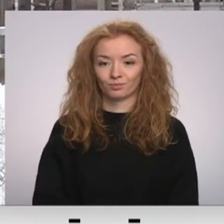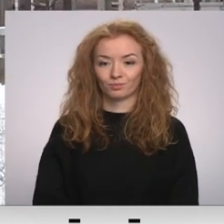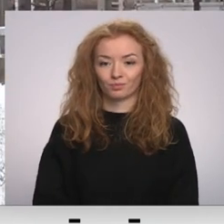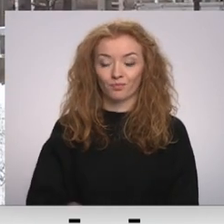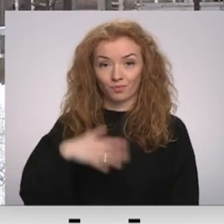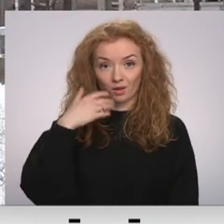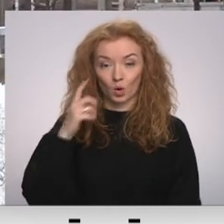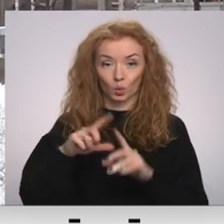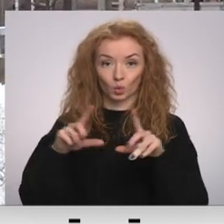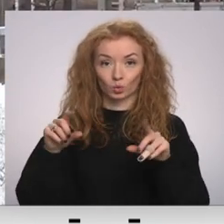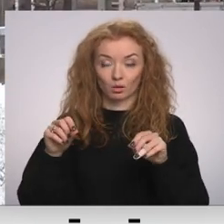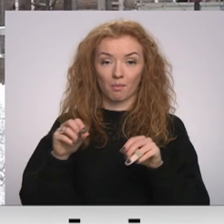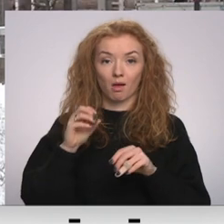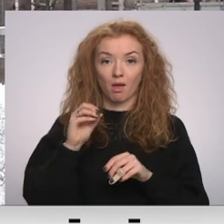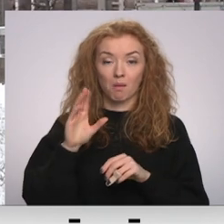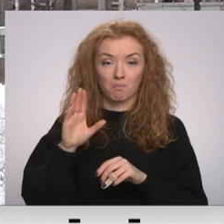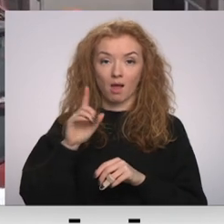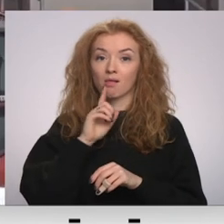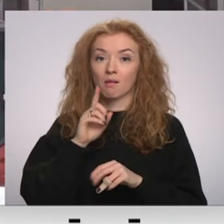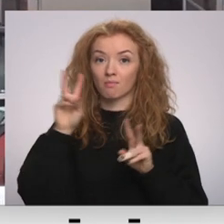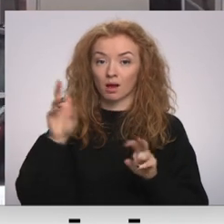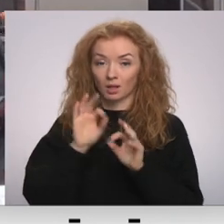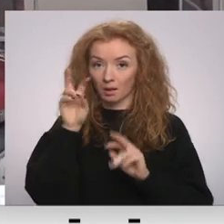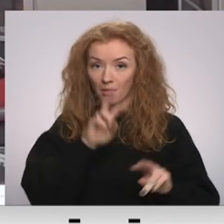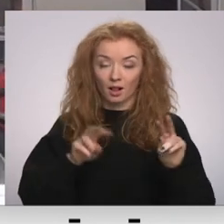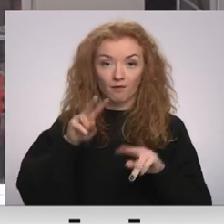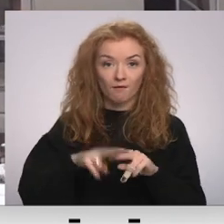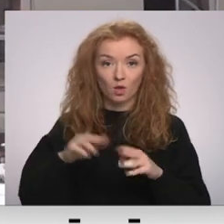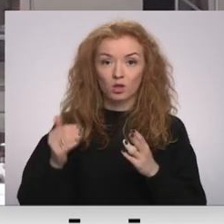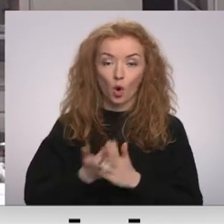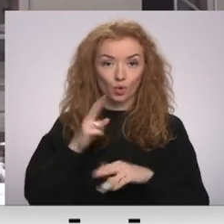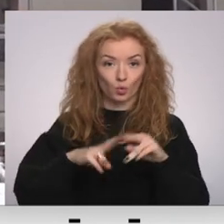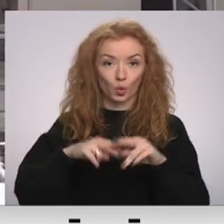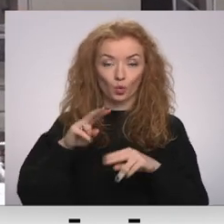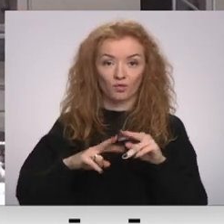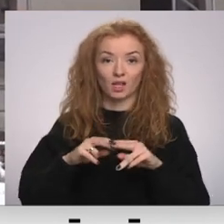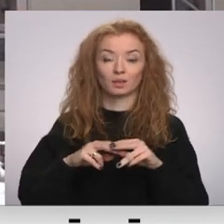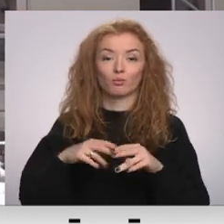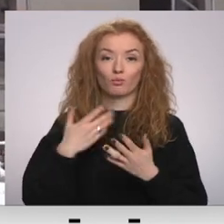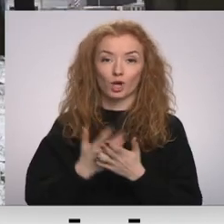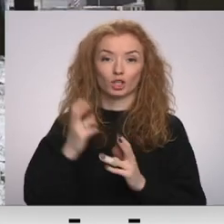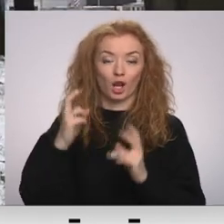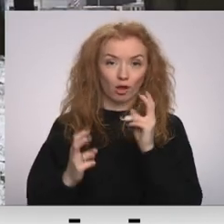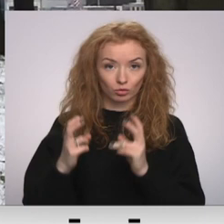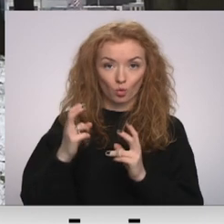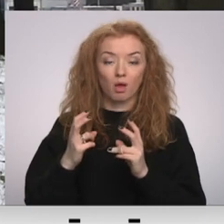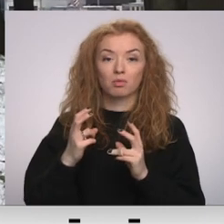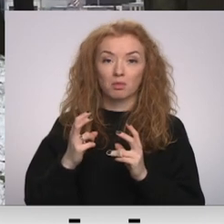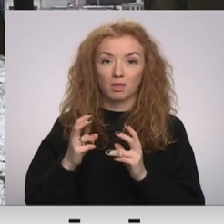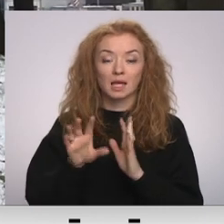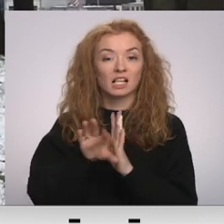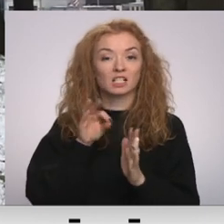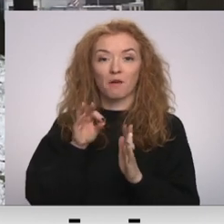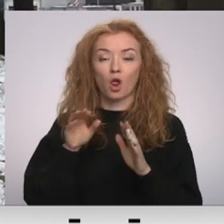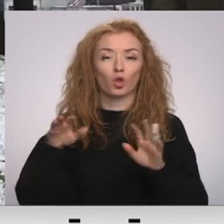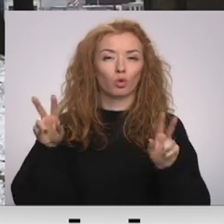Kad uzņēmums EB Liepāja Karostā sāk meklēt vietu jaunas būvniecības veidņu paneļu ražotnes celtniecībai, bija izvēle to darīt